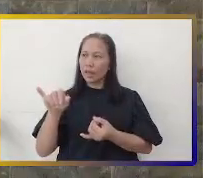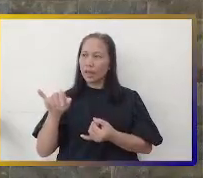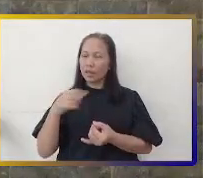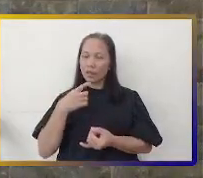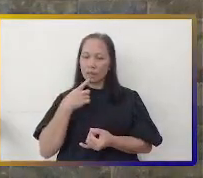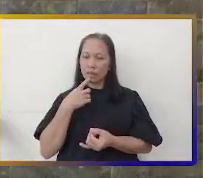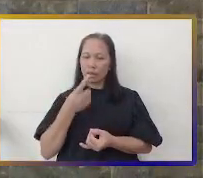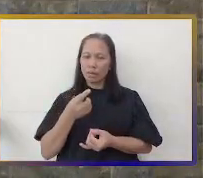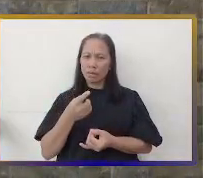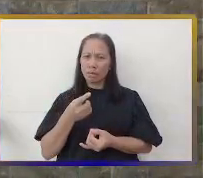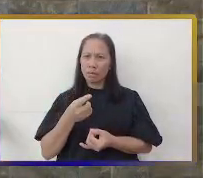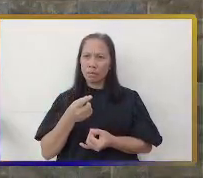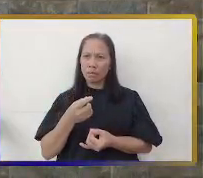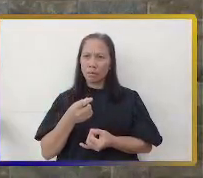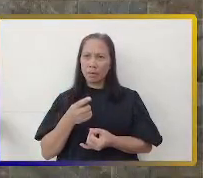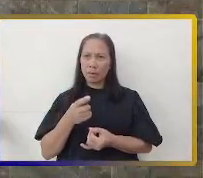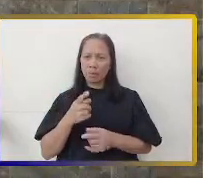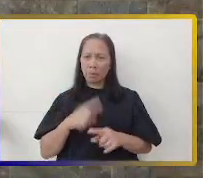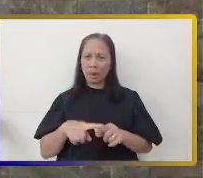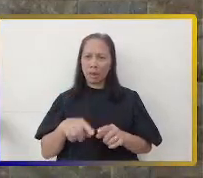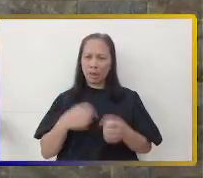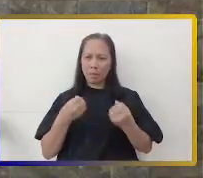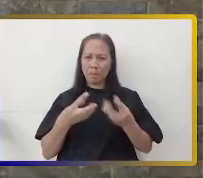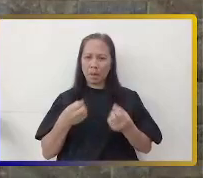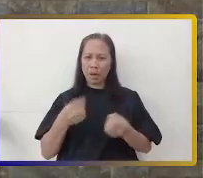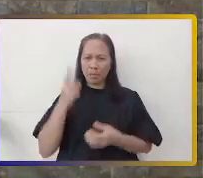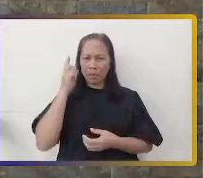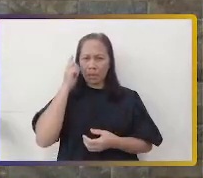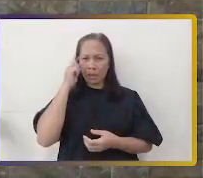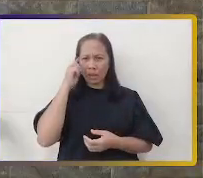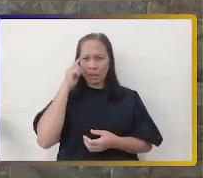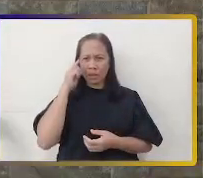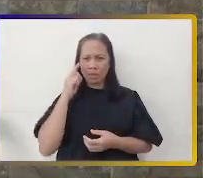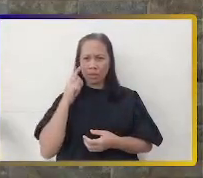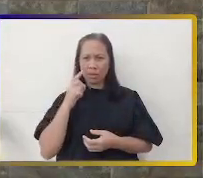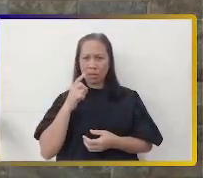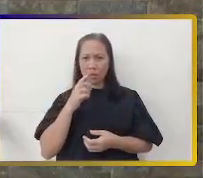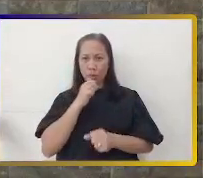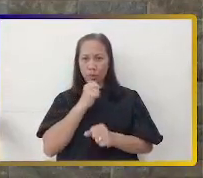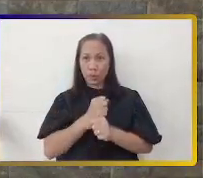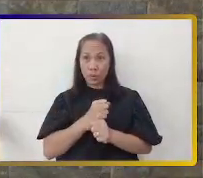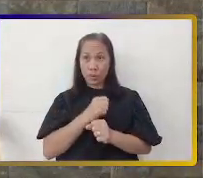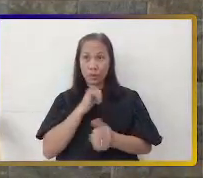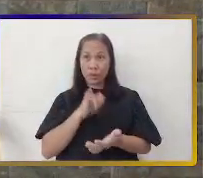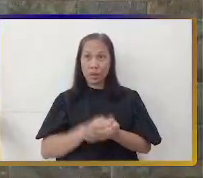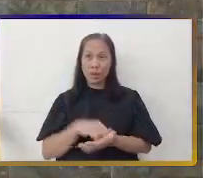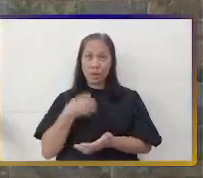talagang secured ba talaga ung binibigay natin diyan mga kapatid tandaan niyo ang